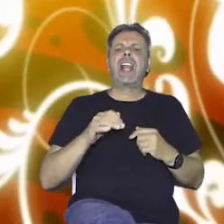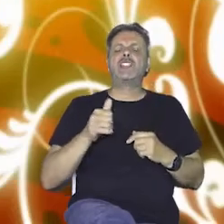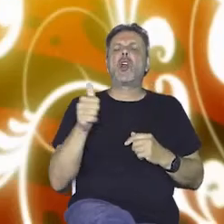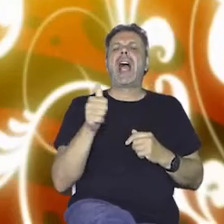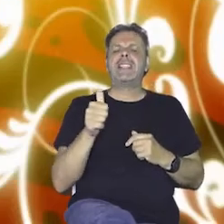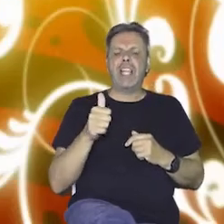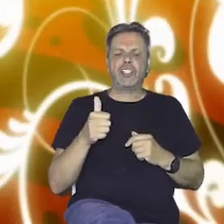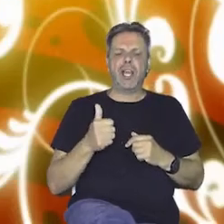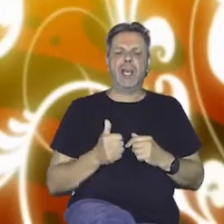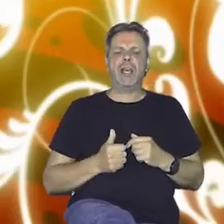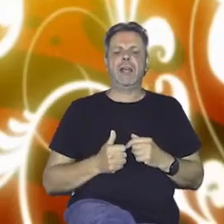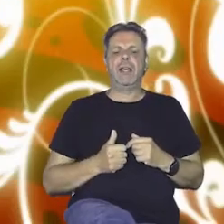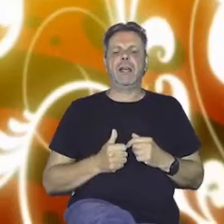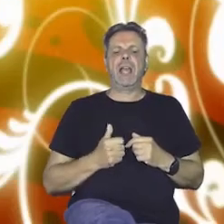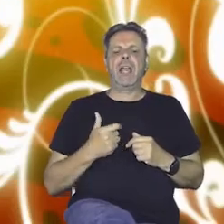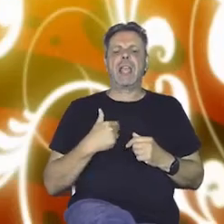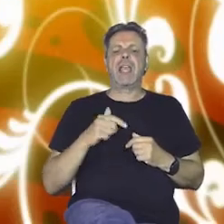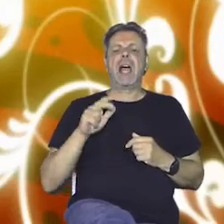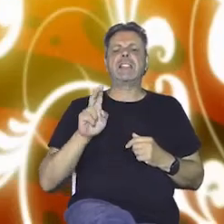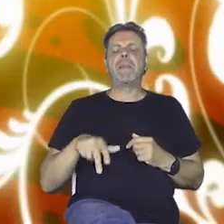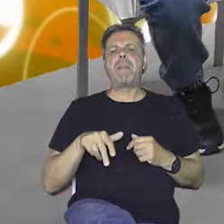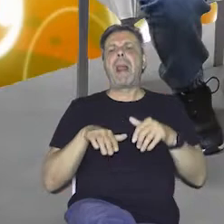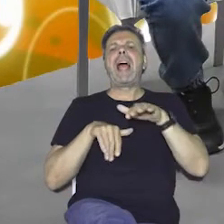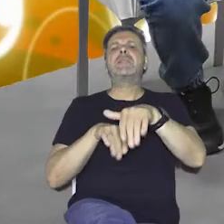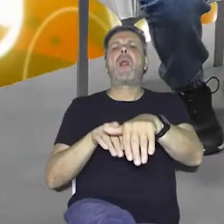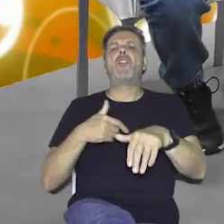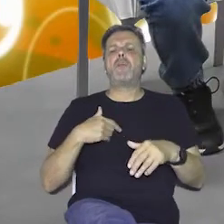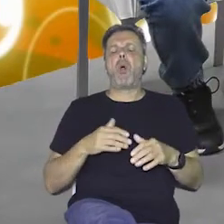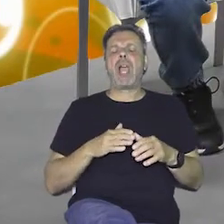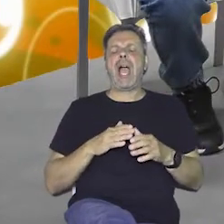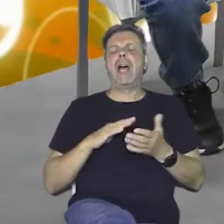14.1. sam ja imala sprovod mog supruga